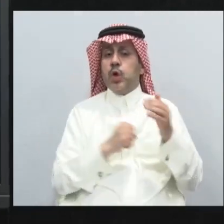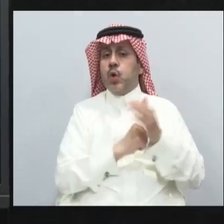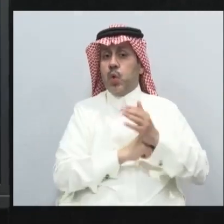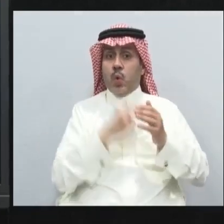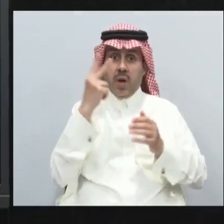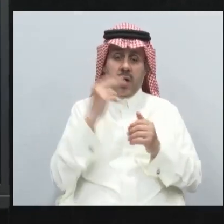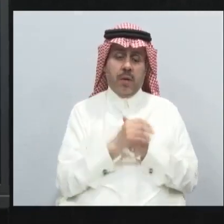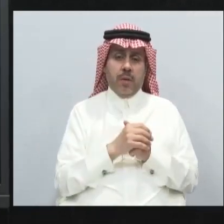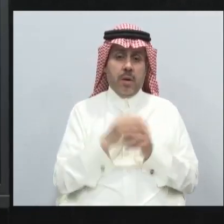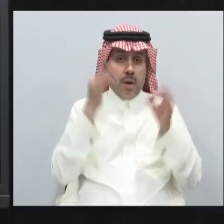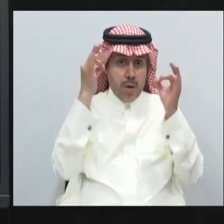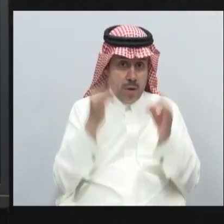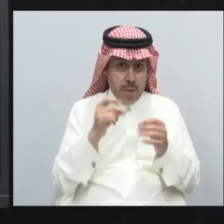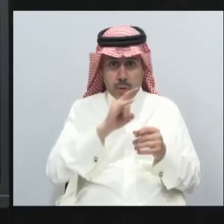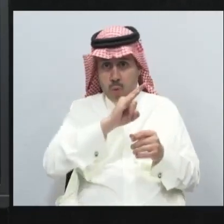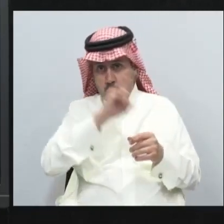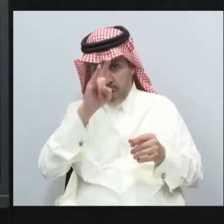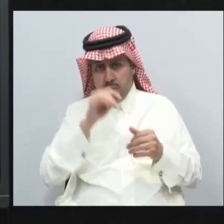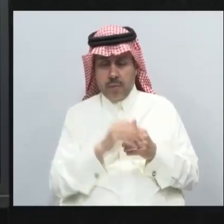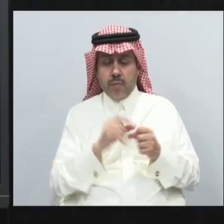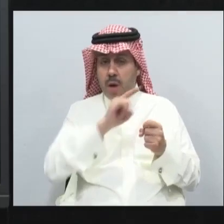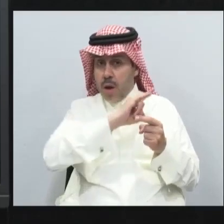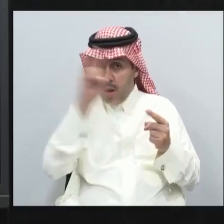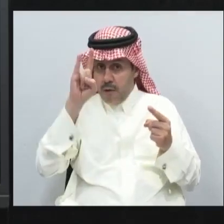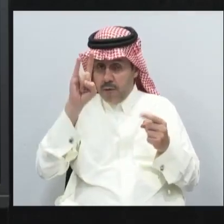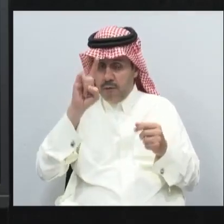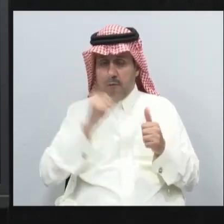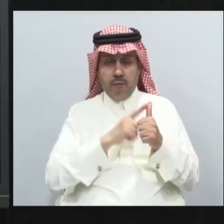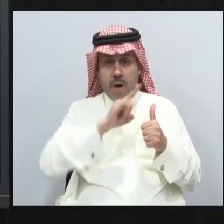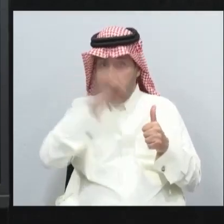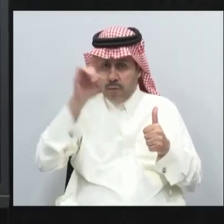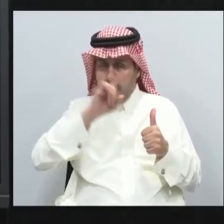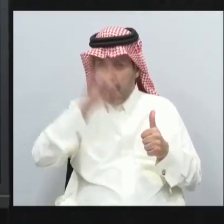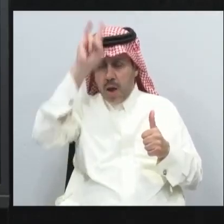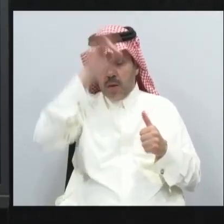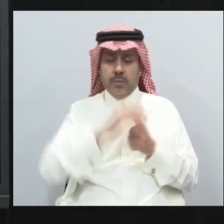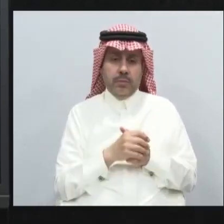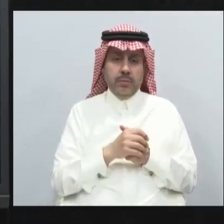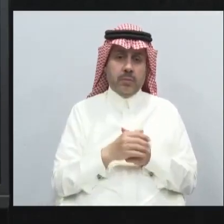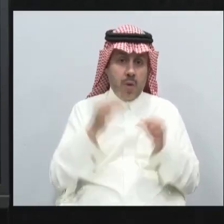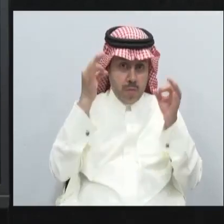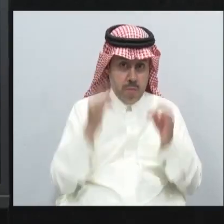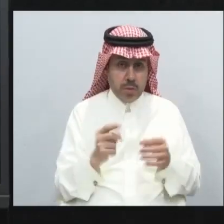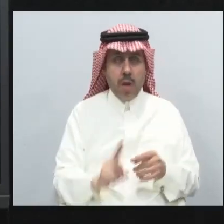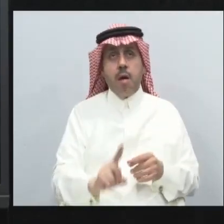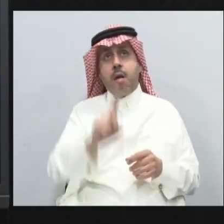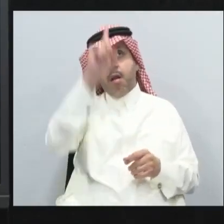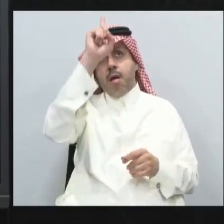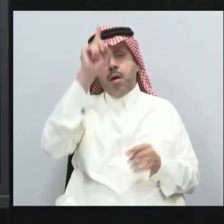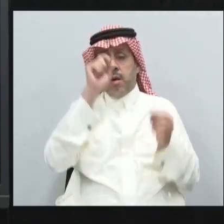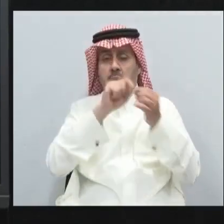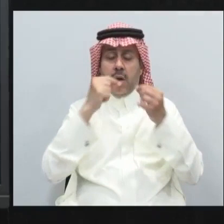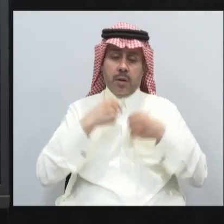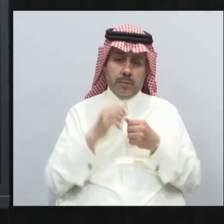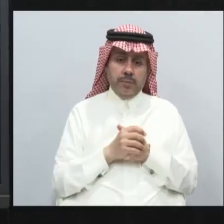الاثبات والنفي فان النفي لا اله والاثبات الا الله جل وعلا طيب قال واحد اريد ان